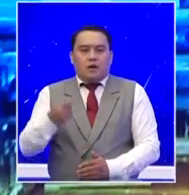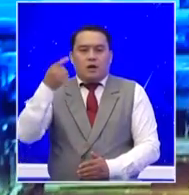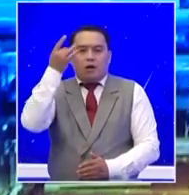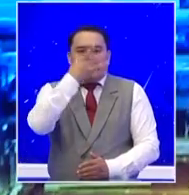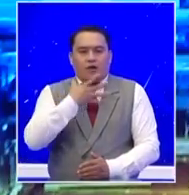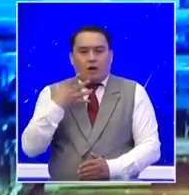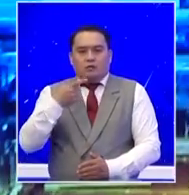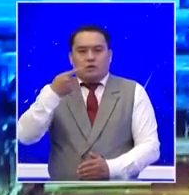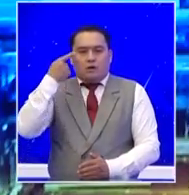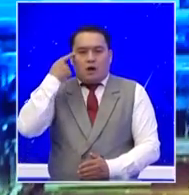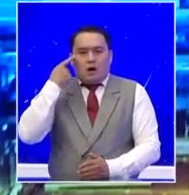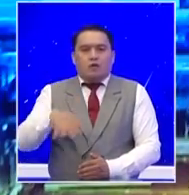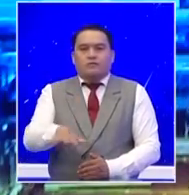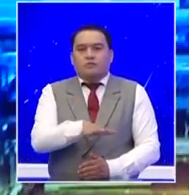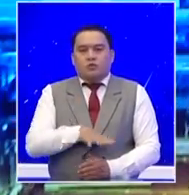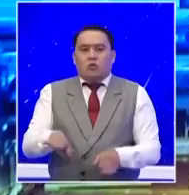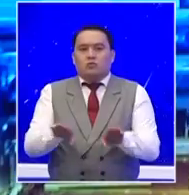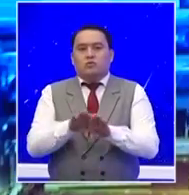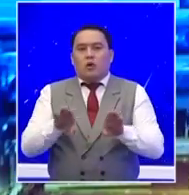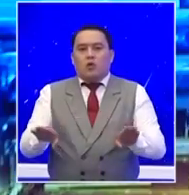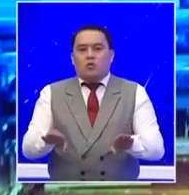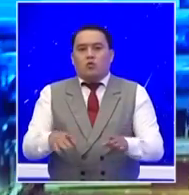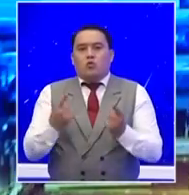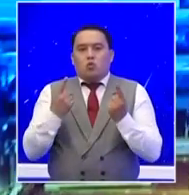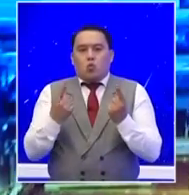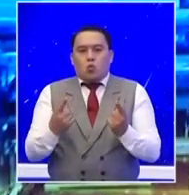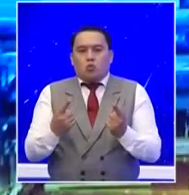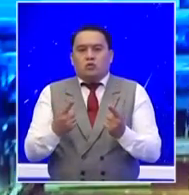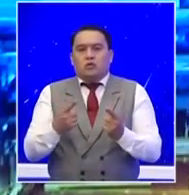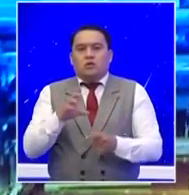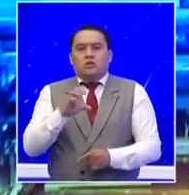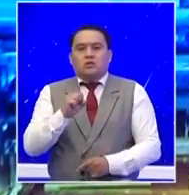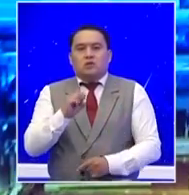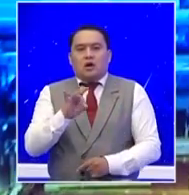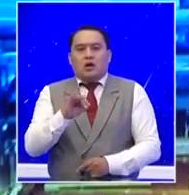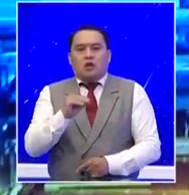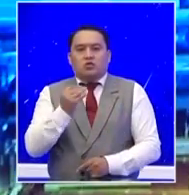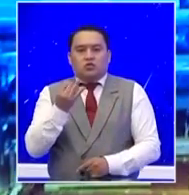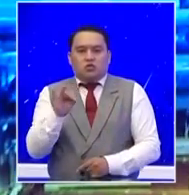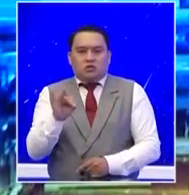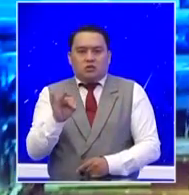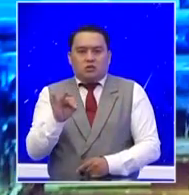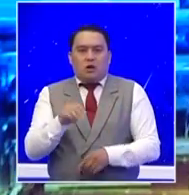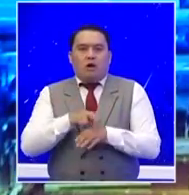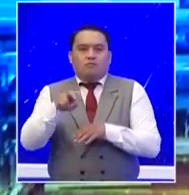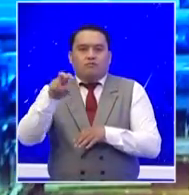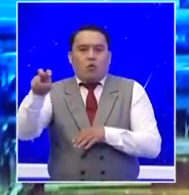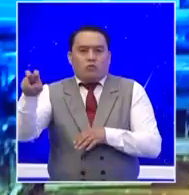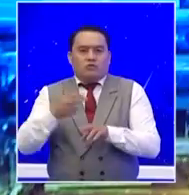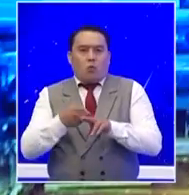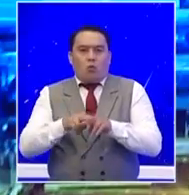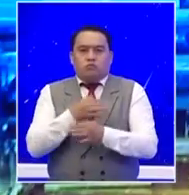Африканский континент, так же, как и многие азиатские страны, переживает крупнейшее нашествие саранчи. Очаги